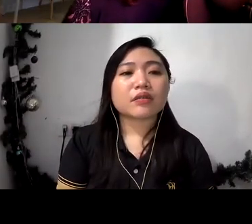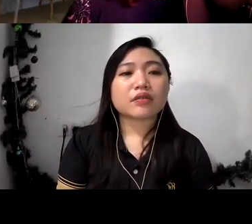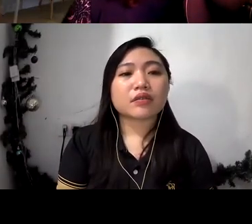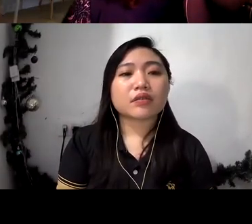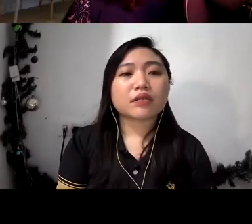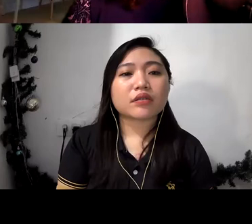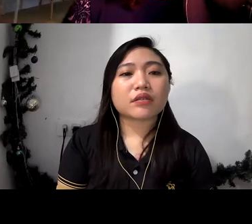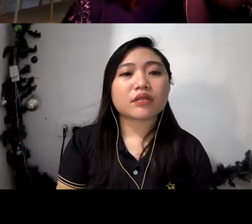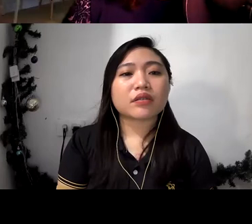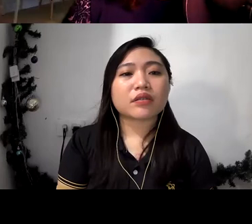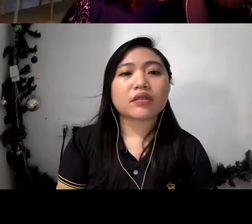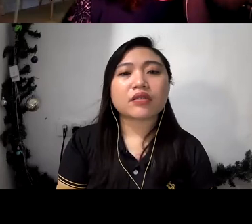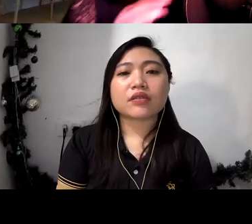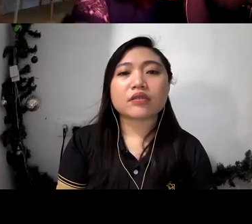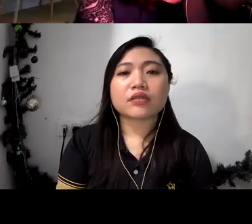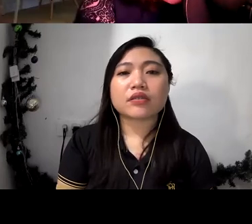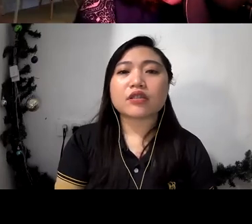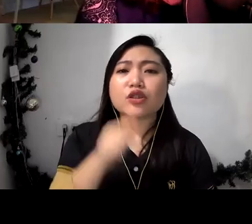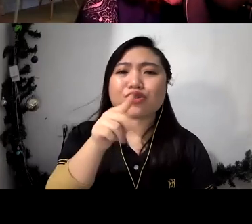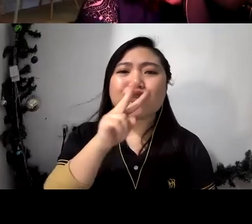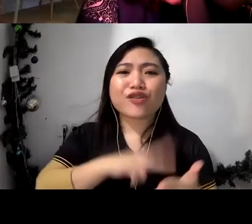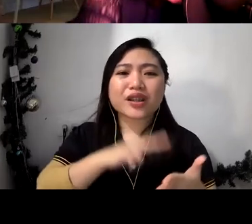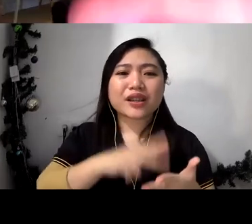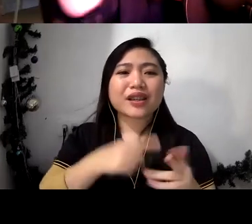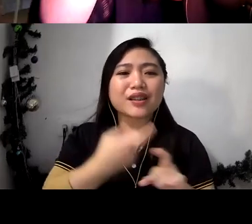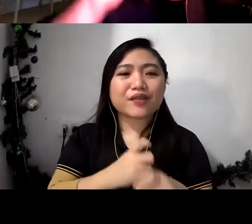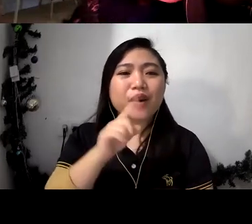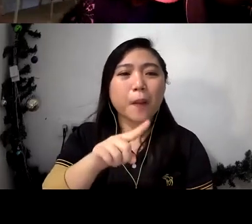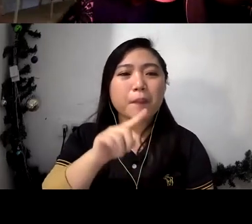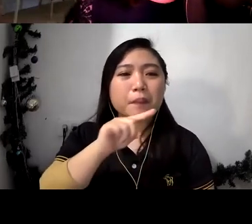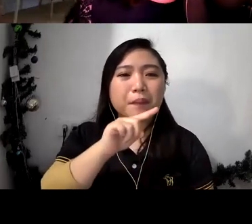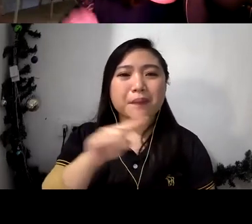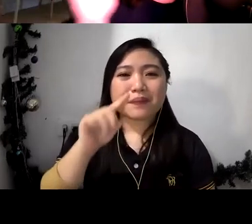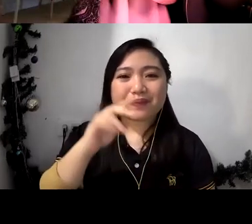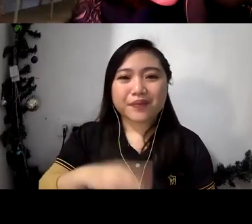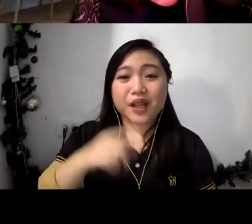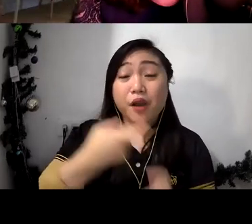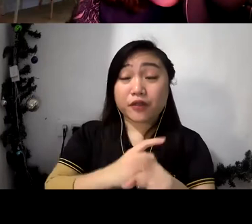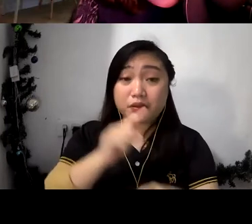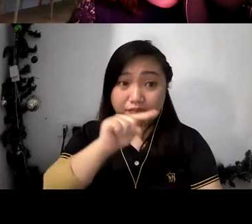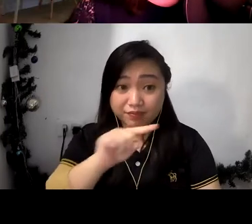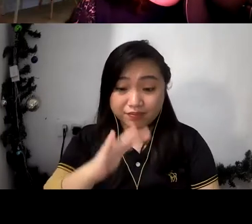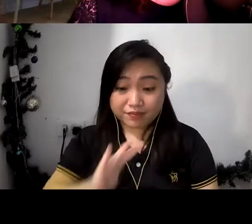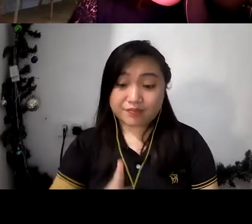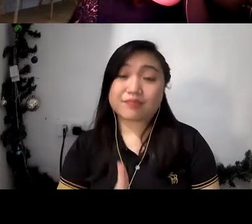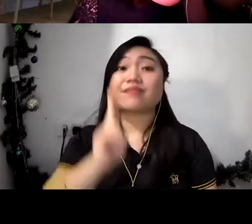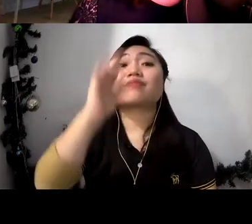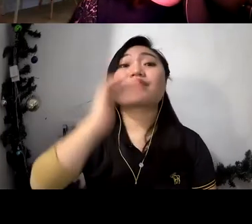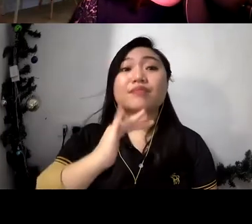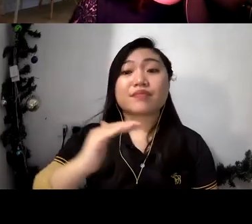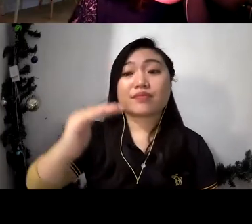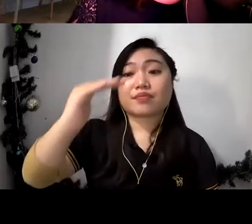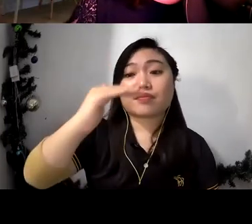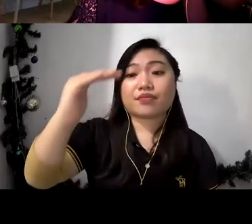But the challenge here is that you read it from the bottom to the top. Sorry, because I understand na malapit na po yung oras,